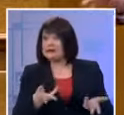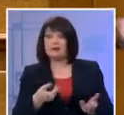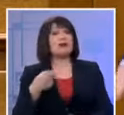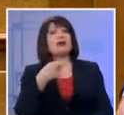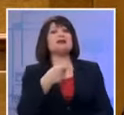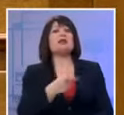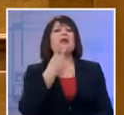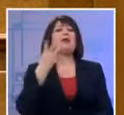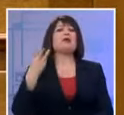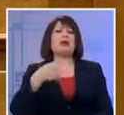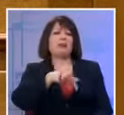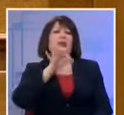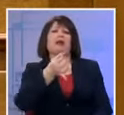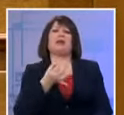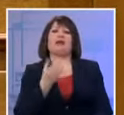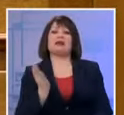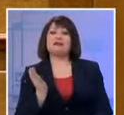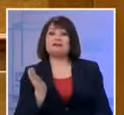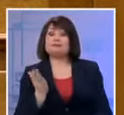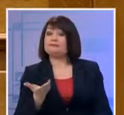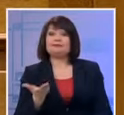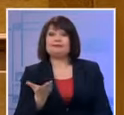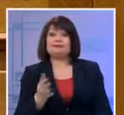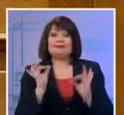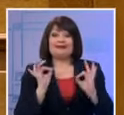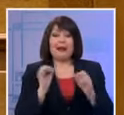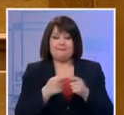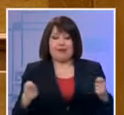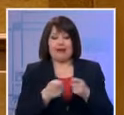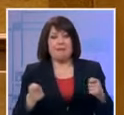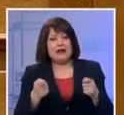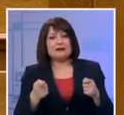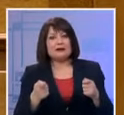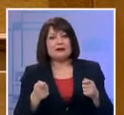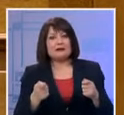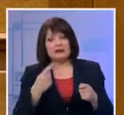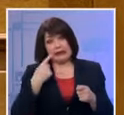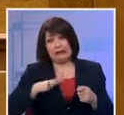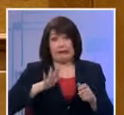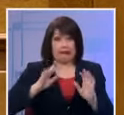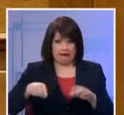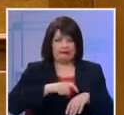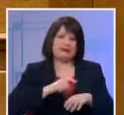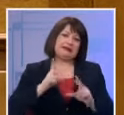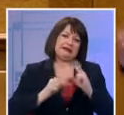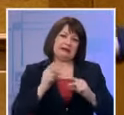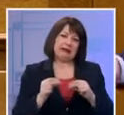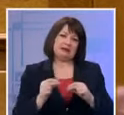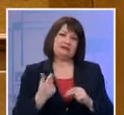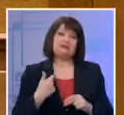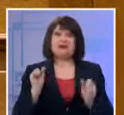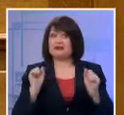μόνο 2-3 για συγκεκριμένα μέτρα τα οποία υποτίθεται ότι συζητάτε τώρα,